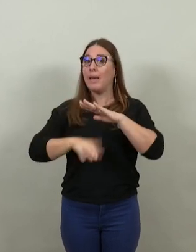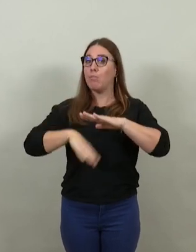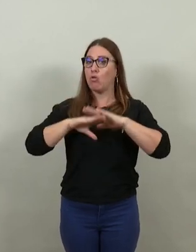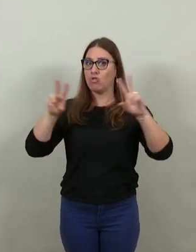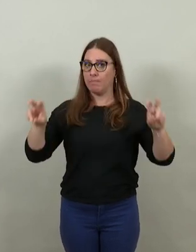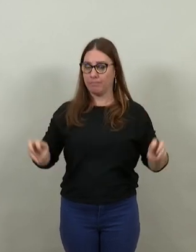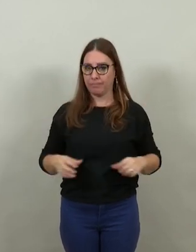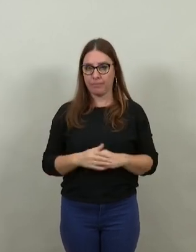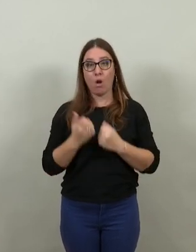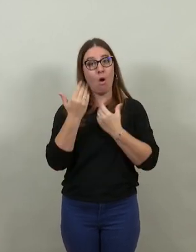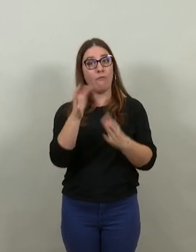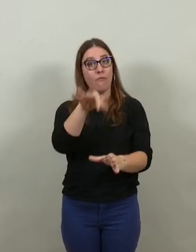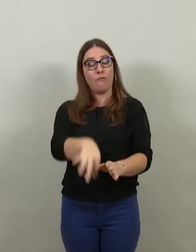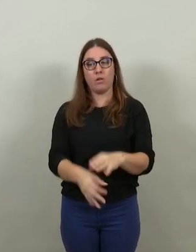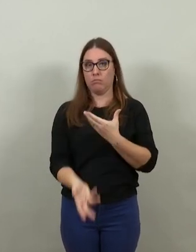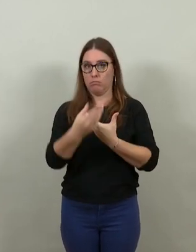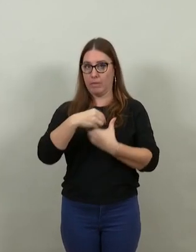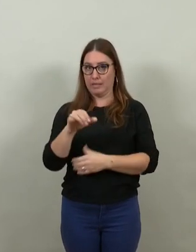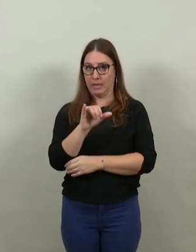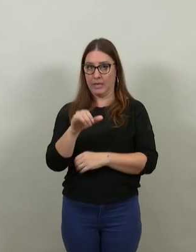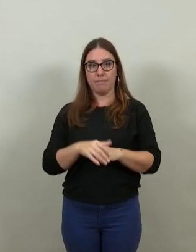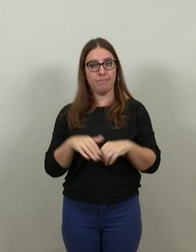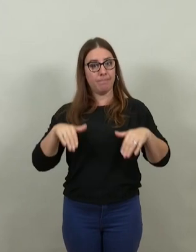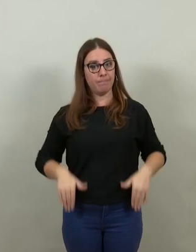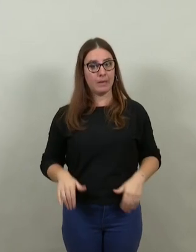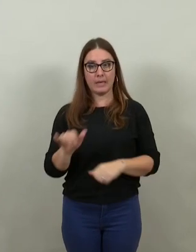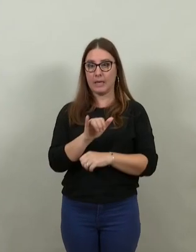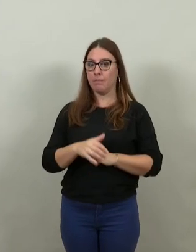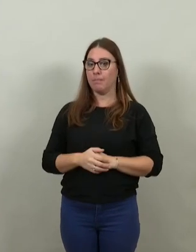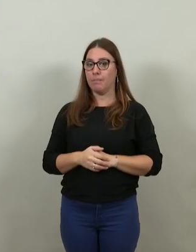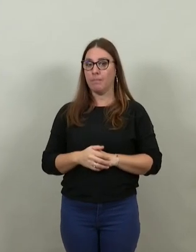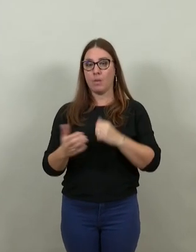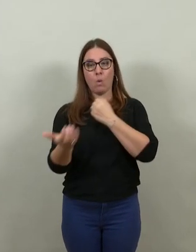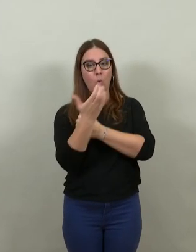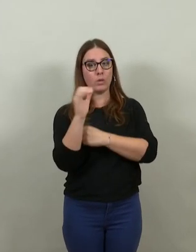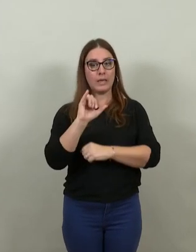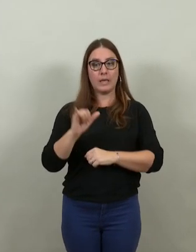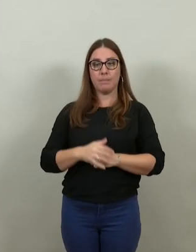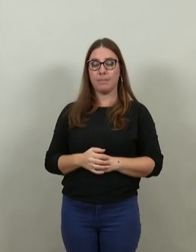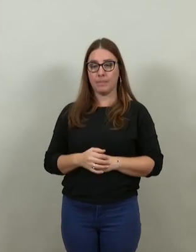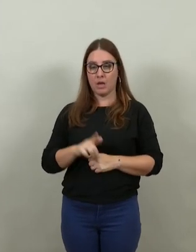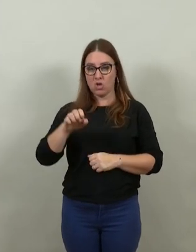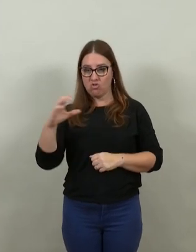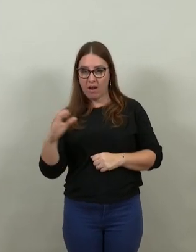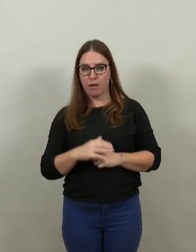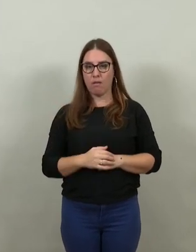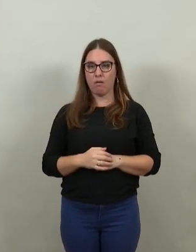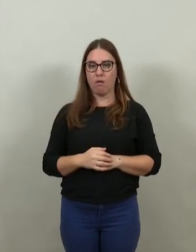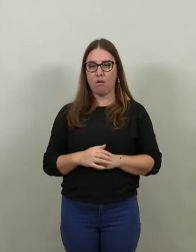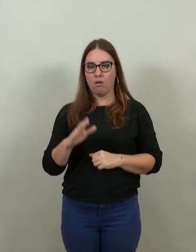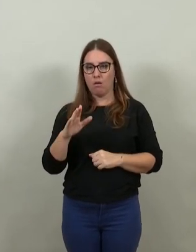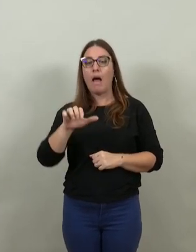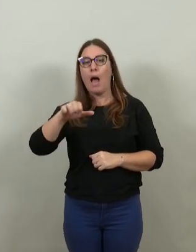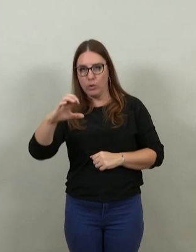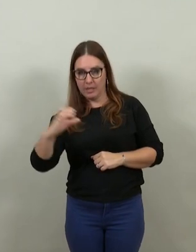je mets au voix qui ne prend pas part au vote qui s'abstient qui vote contre euh je qui vote